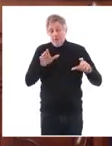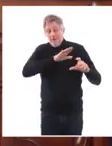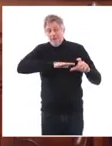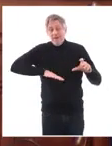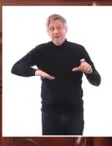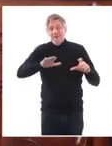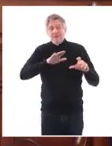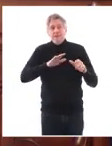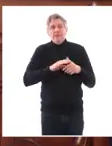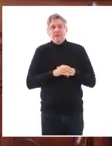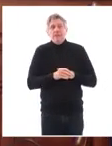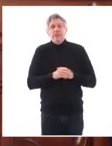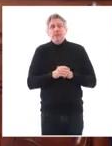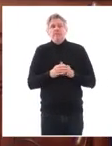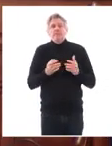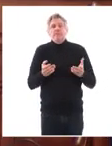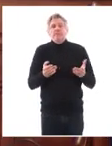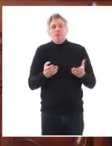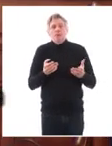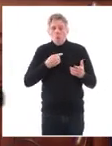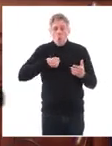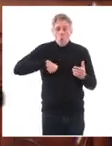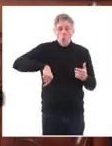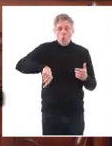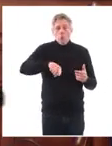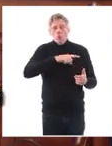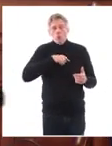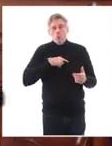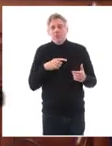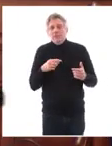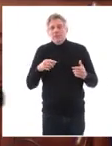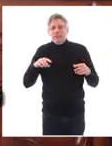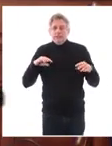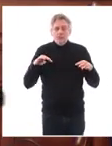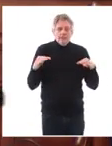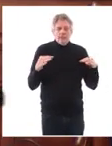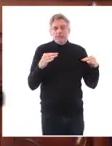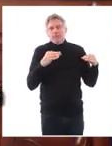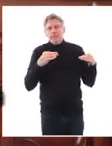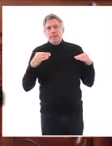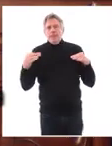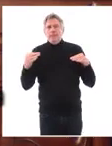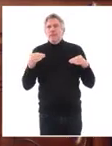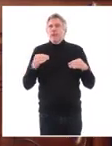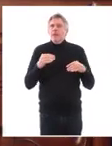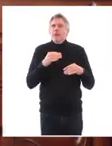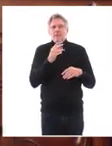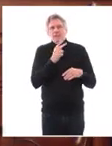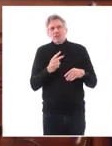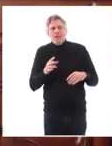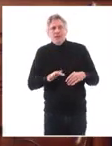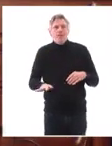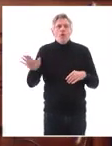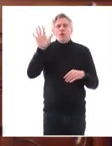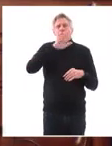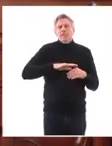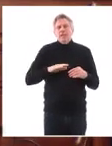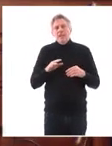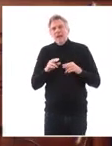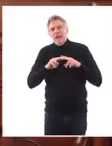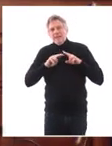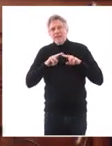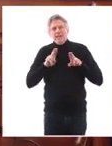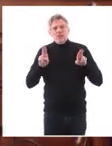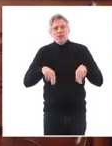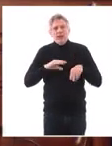ce qui se passe autour de nous. On est quand même dans un contexte national, international, où les tensions autour